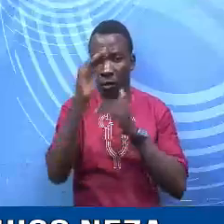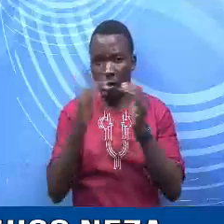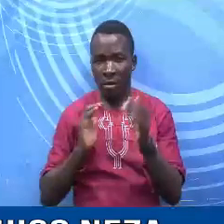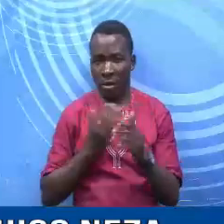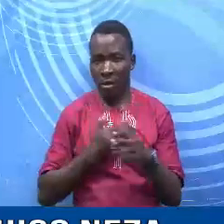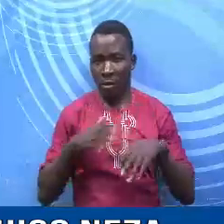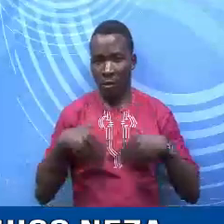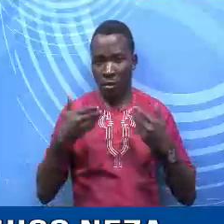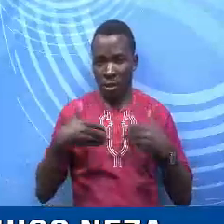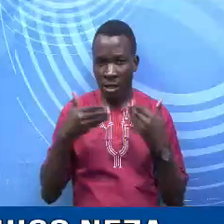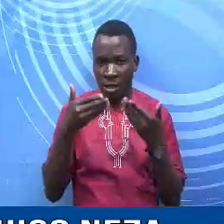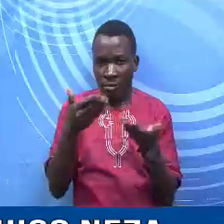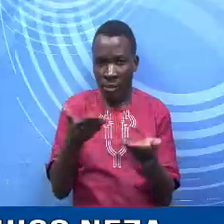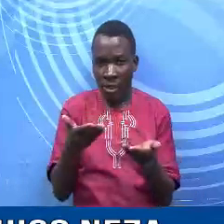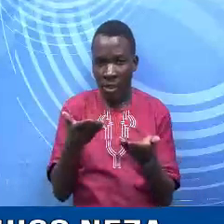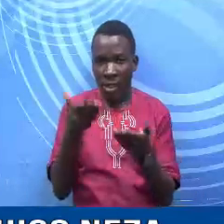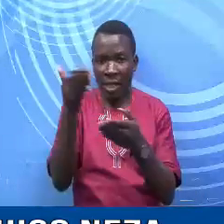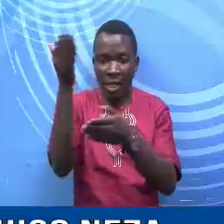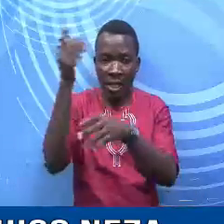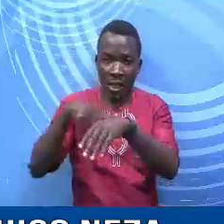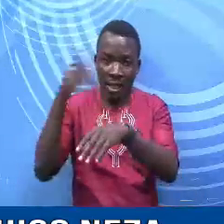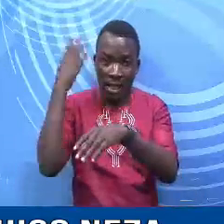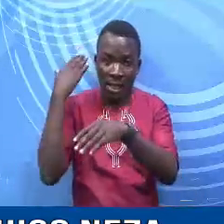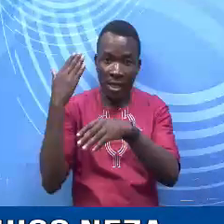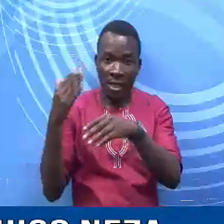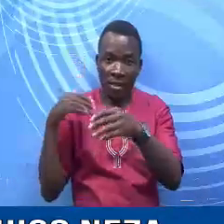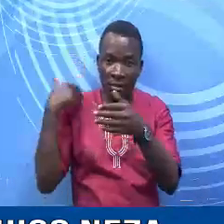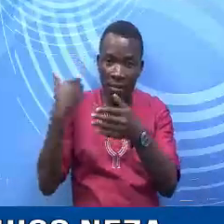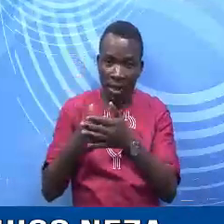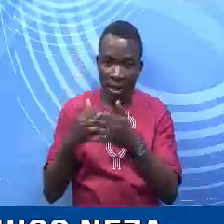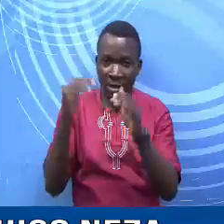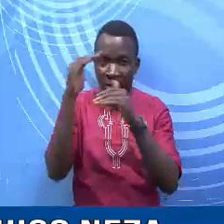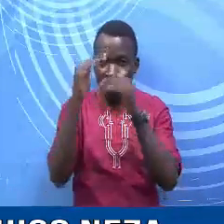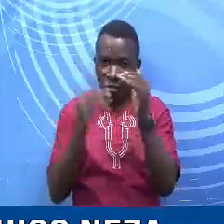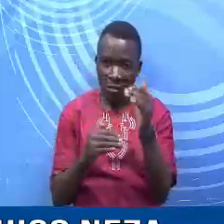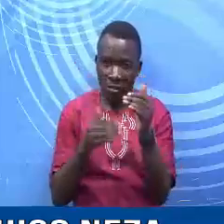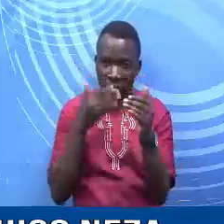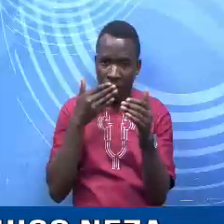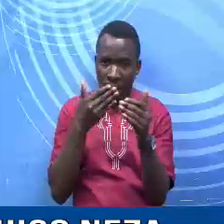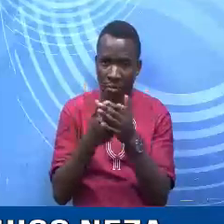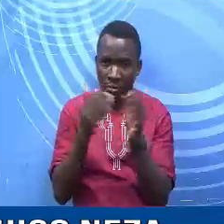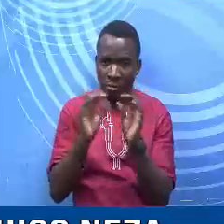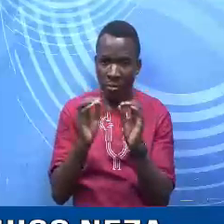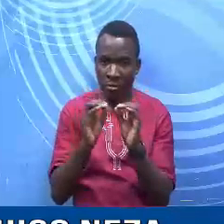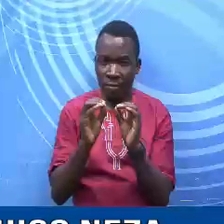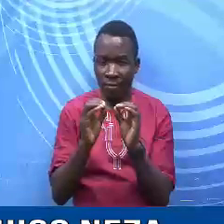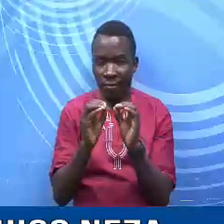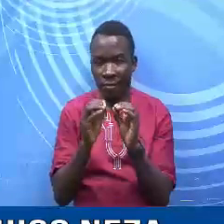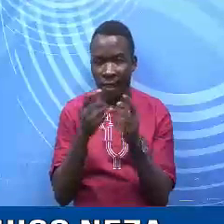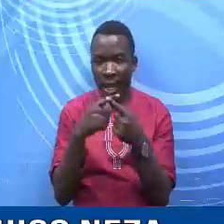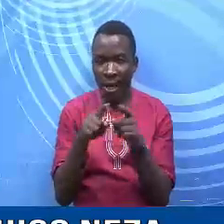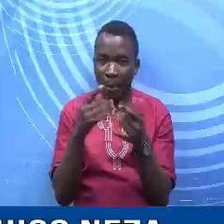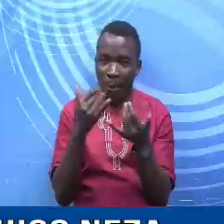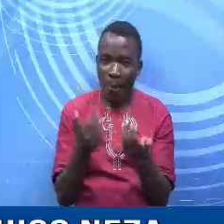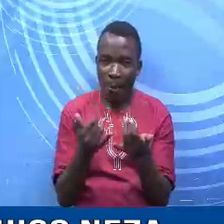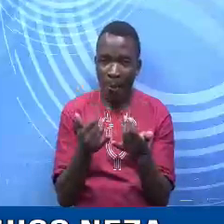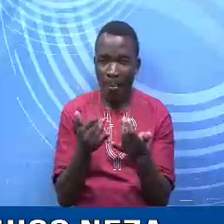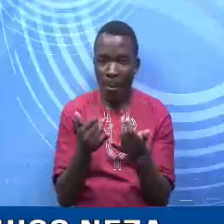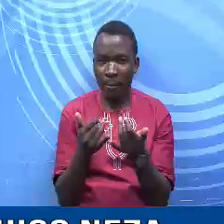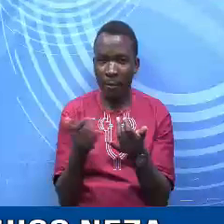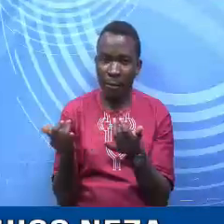kubera ko ubushize twari twaragizwe umwanya udahwitse, ubwo none kuri ubu ngubu ubu